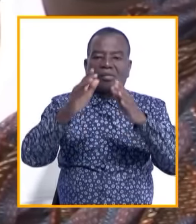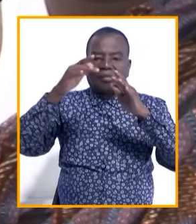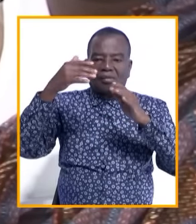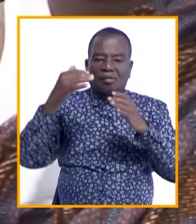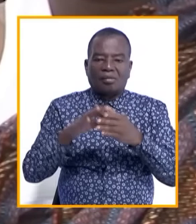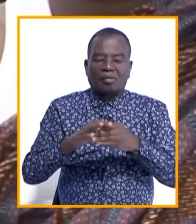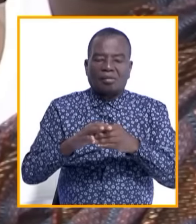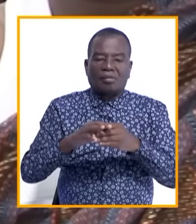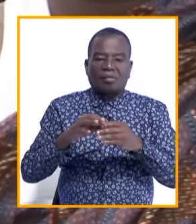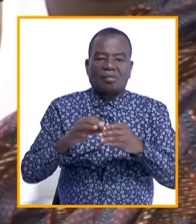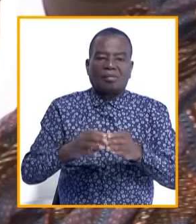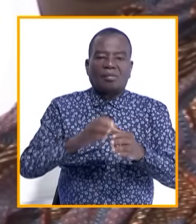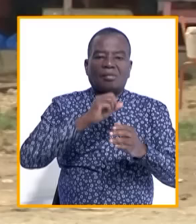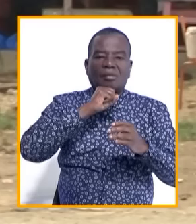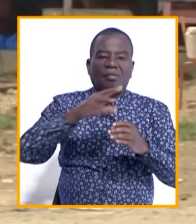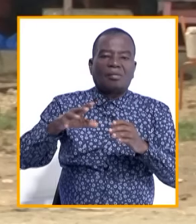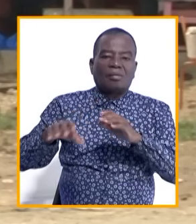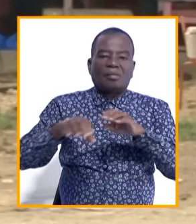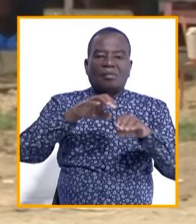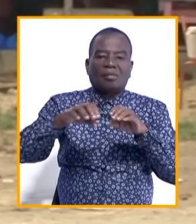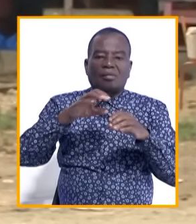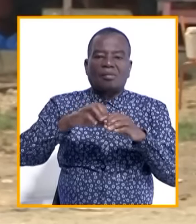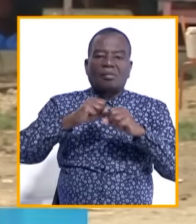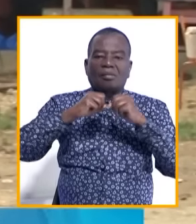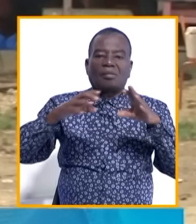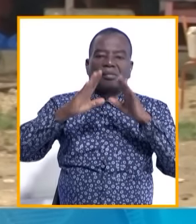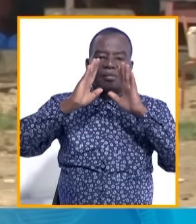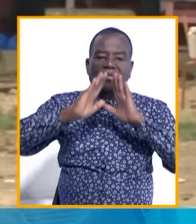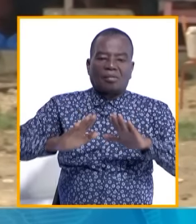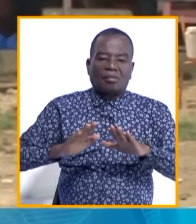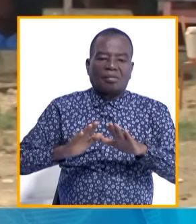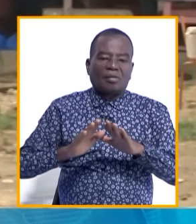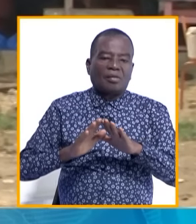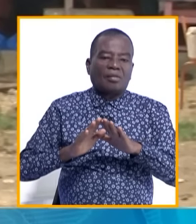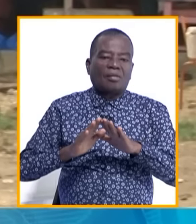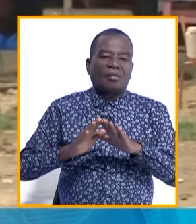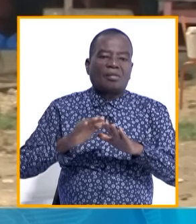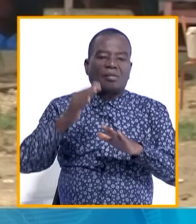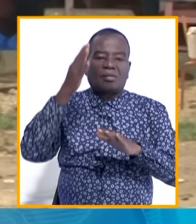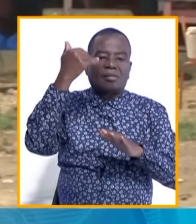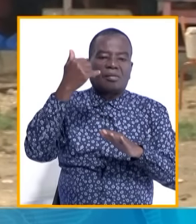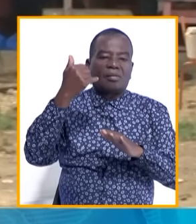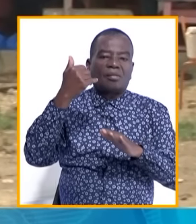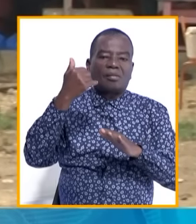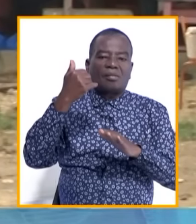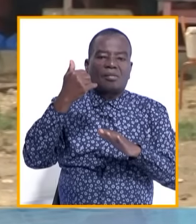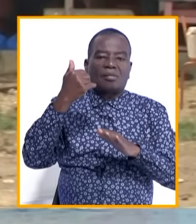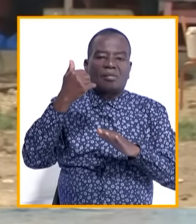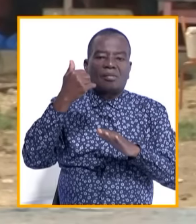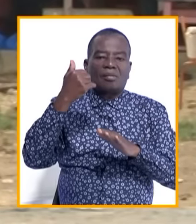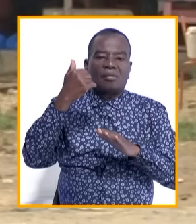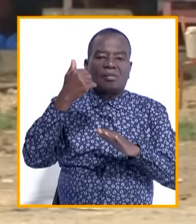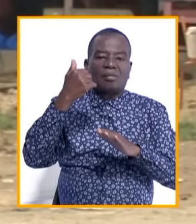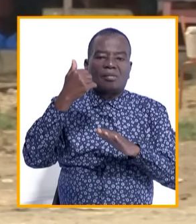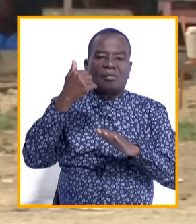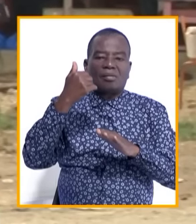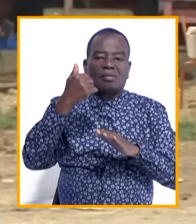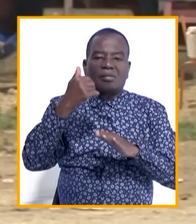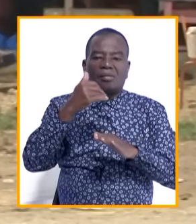invitées à adhérer et à s'approprier cette opération. Rien ne peut se construire sans la paix. C'est